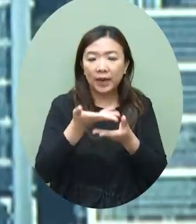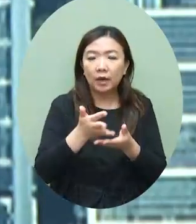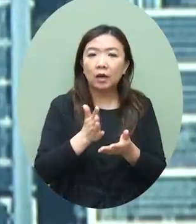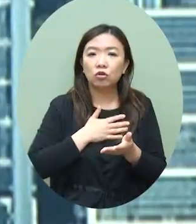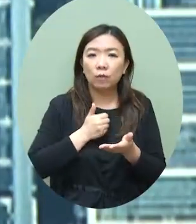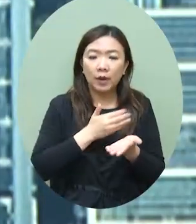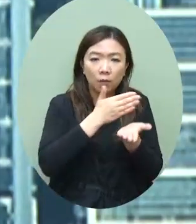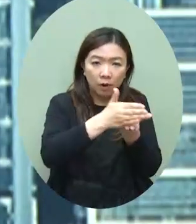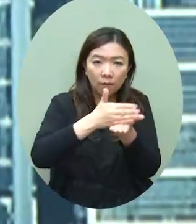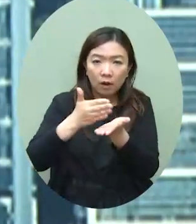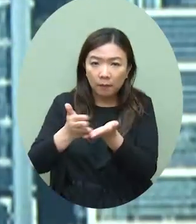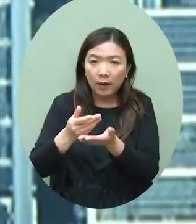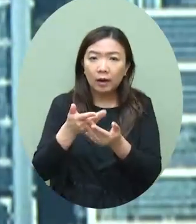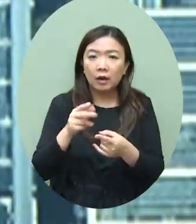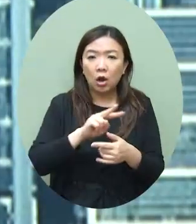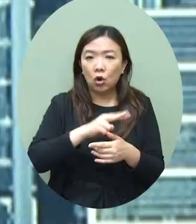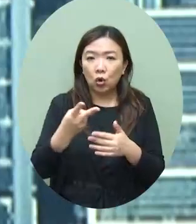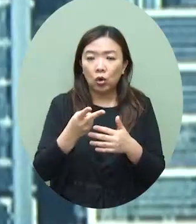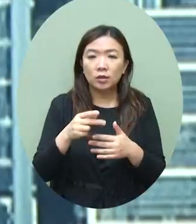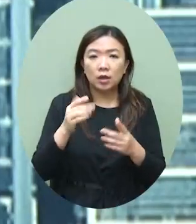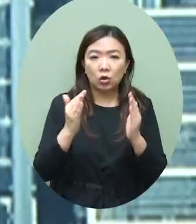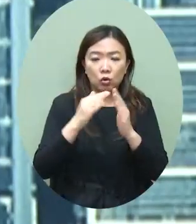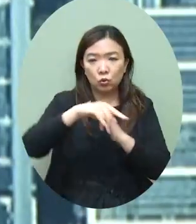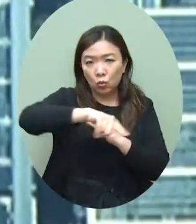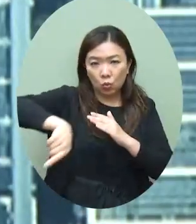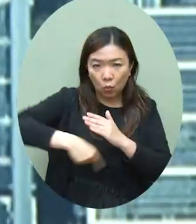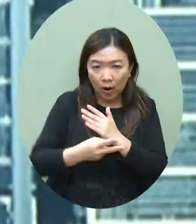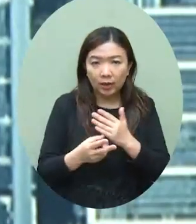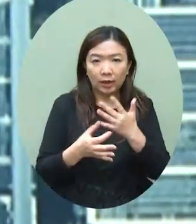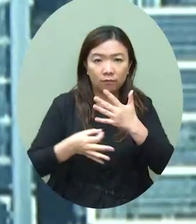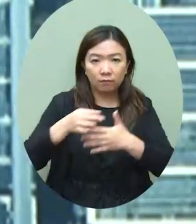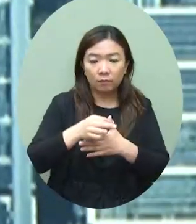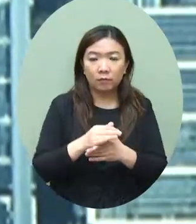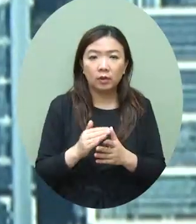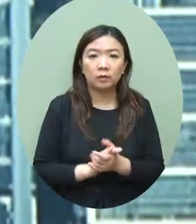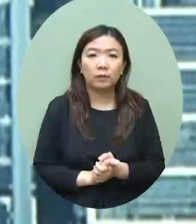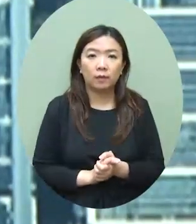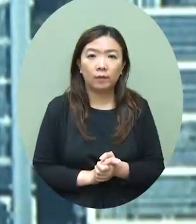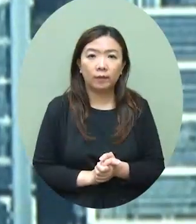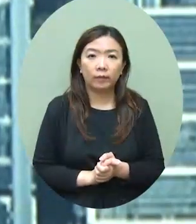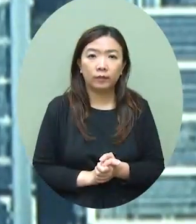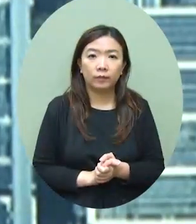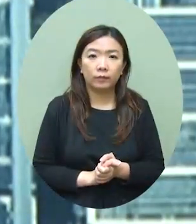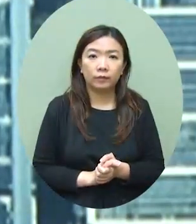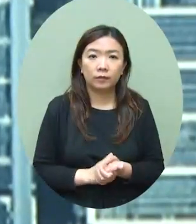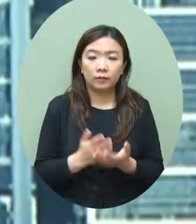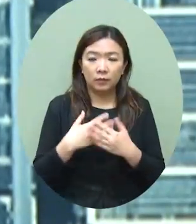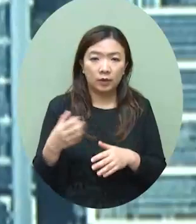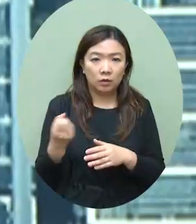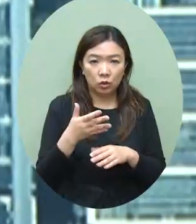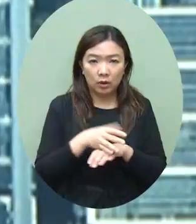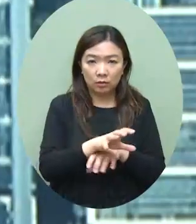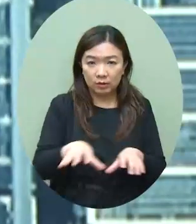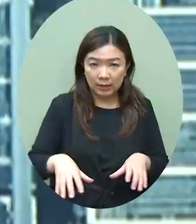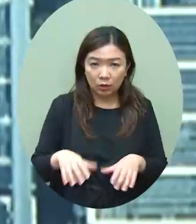俾一啲嚟到改善居住環境嘅家庭啦。咁跟住有一啲嘅社區隔離設施咧，就